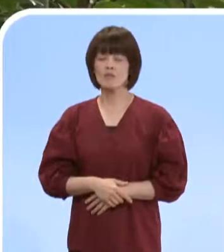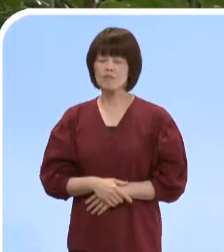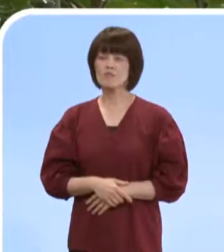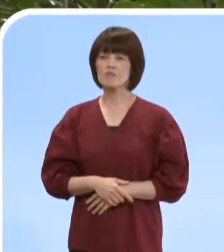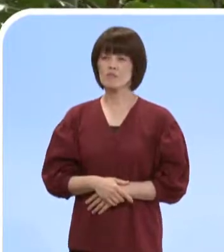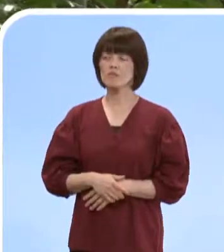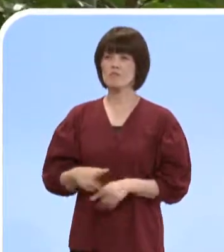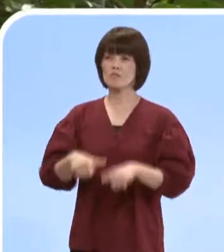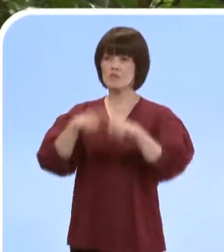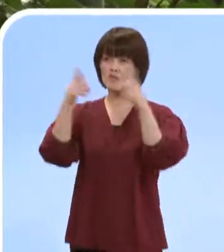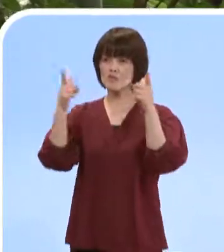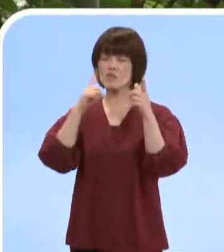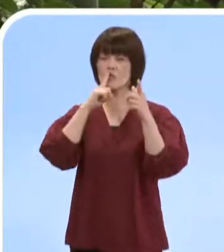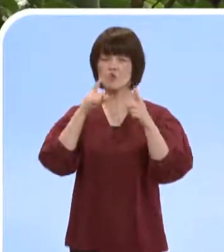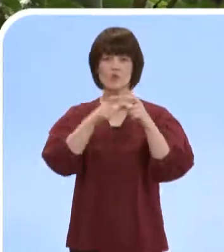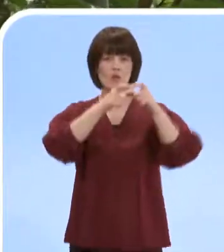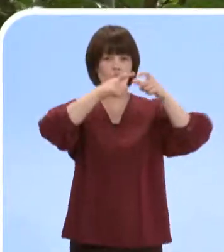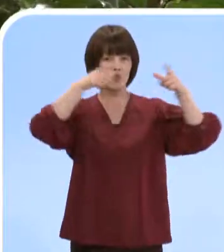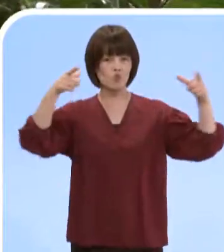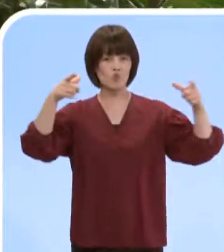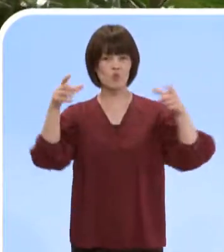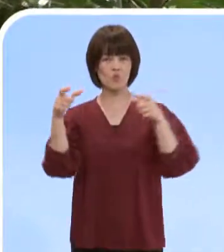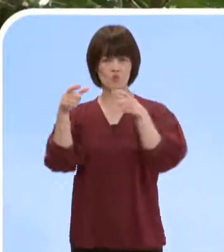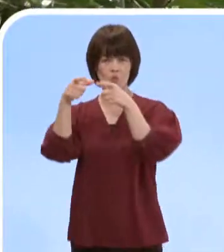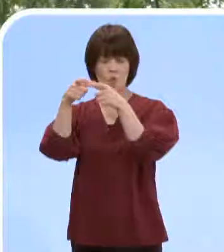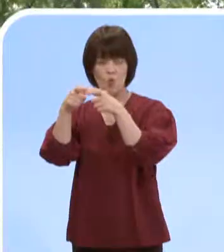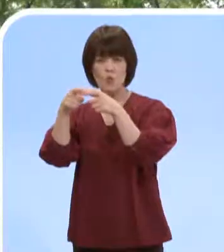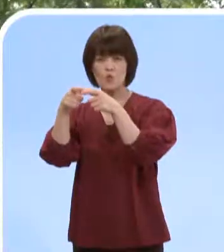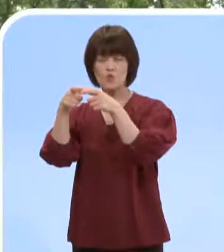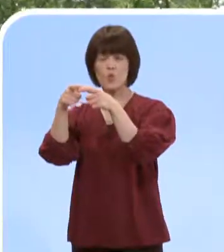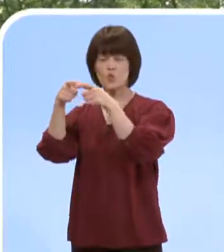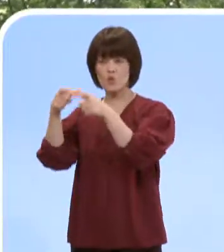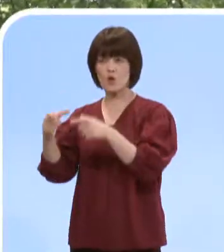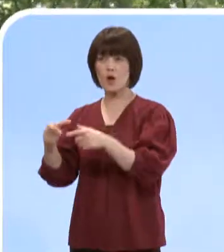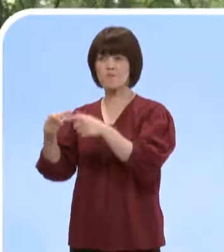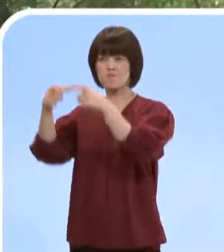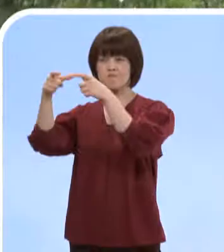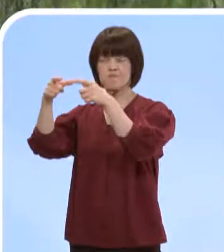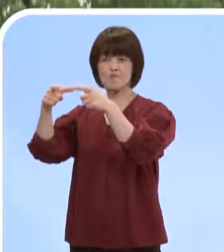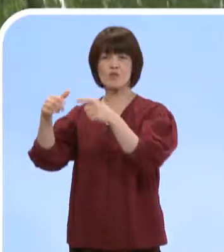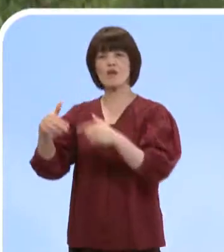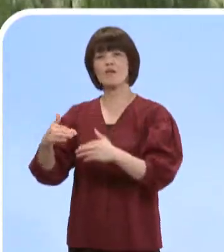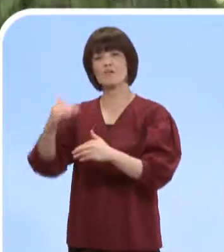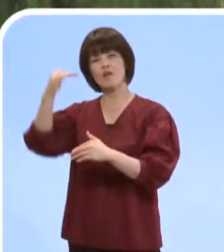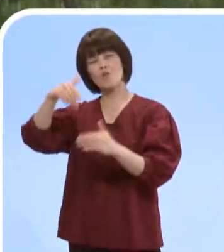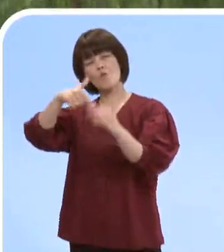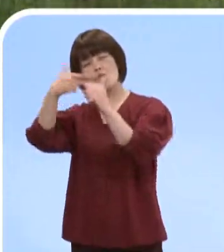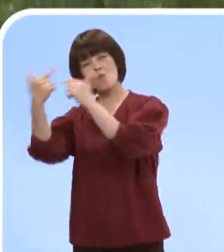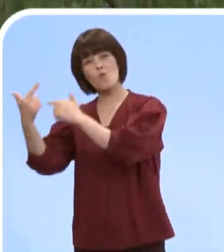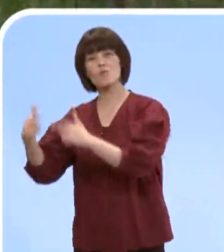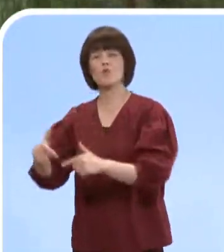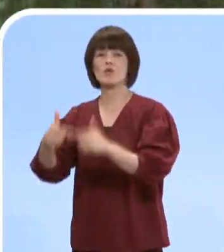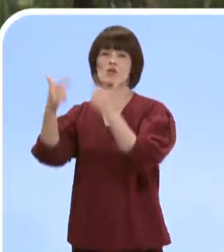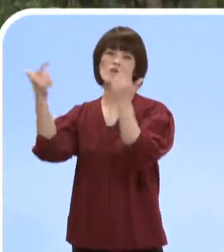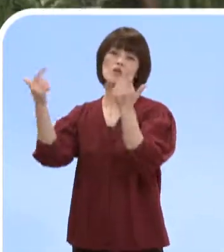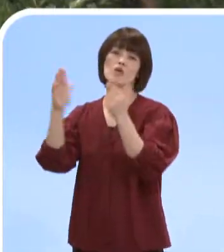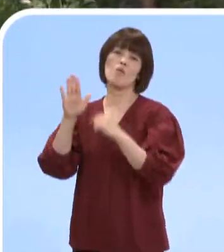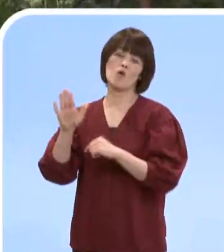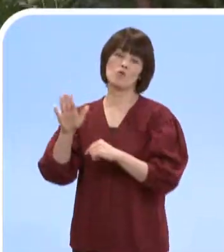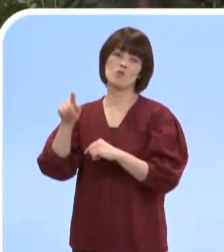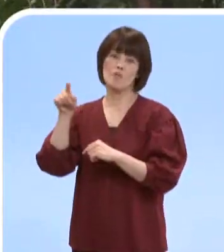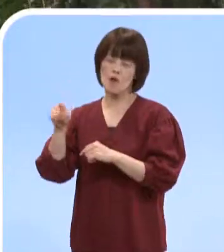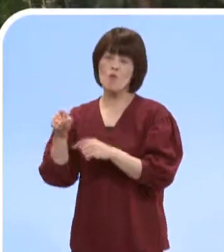木自身いろんな太さがあったり細さがあったりして、劣勢木って言われるちょっと成長が遅れた木、 劣勢木、 劣勢